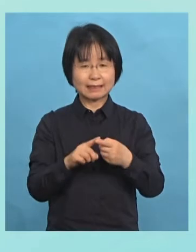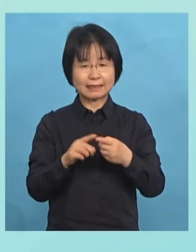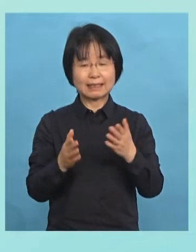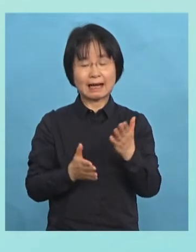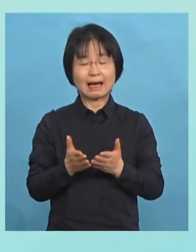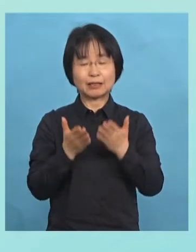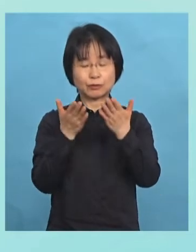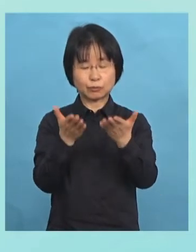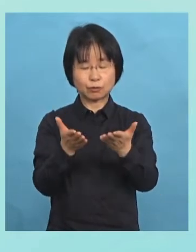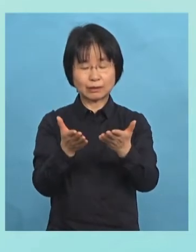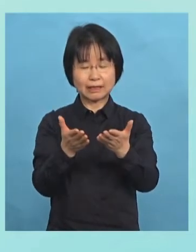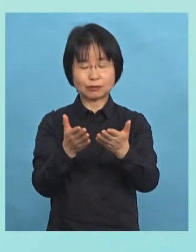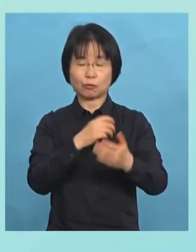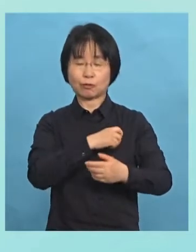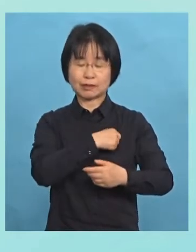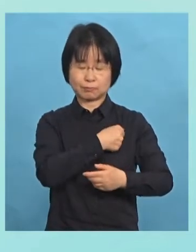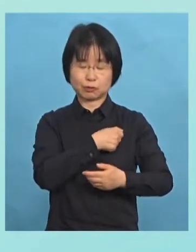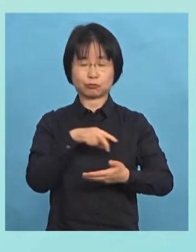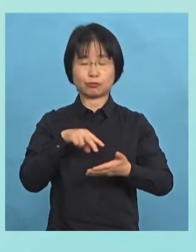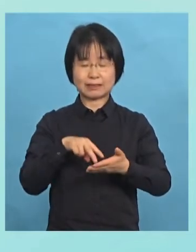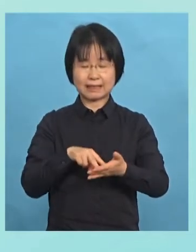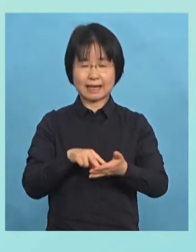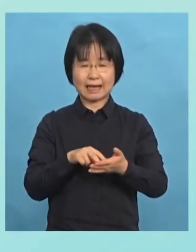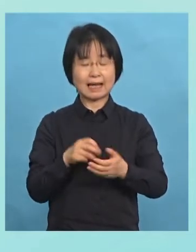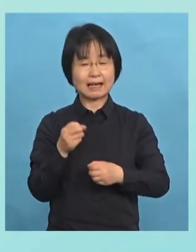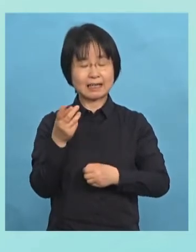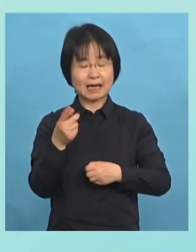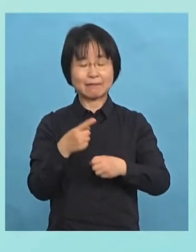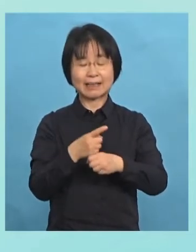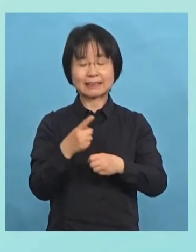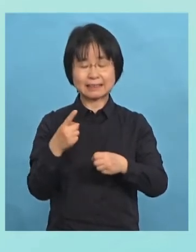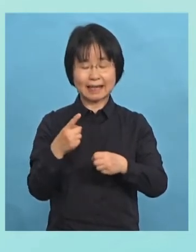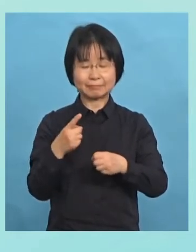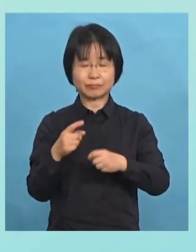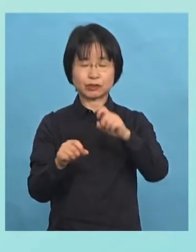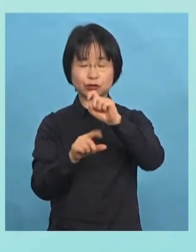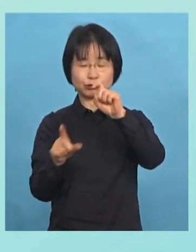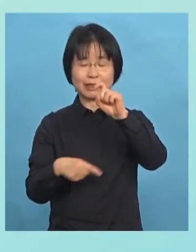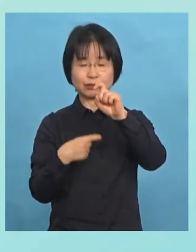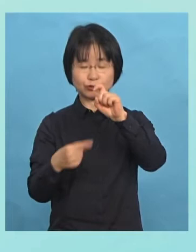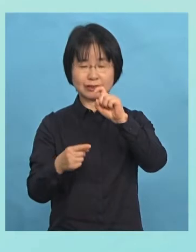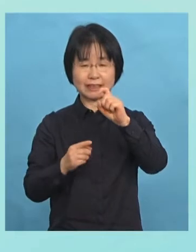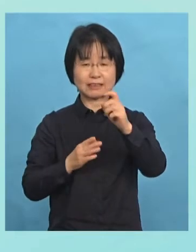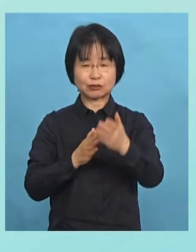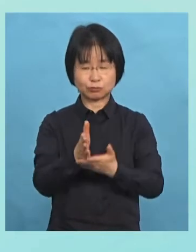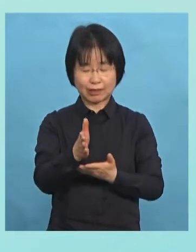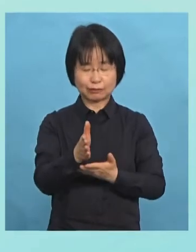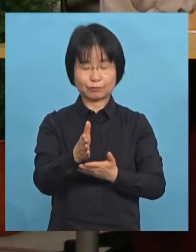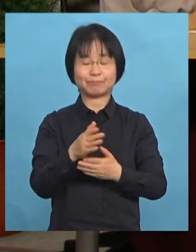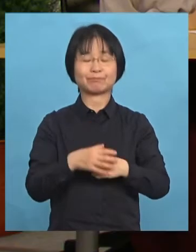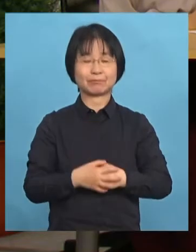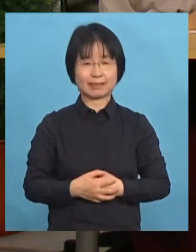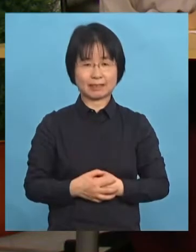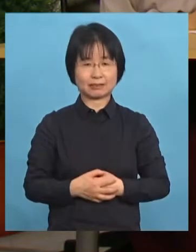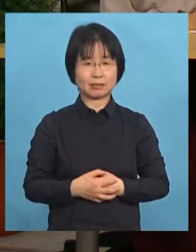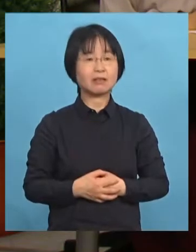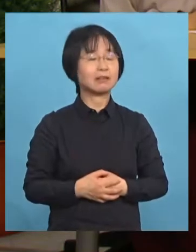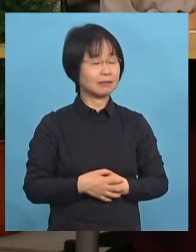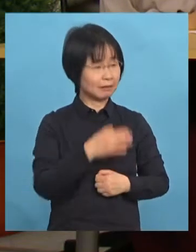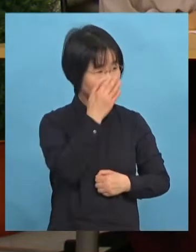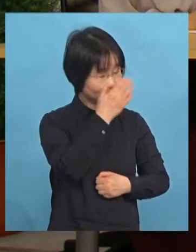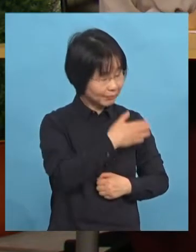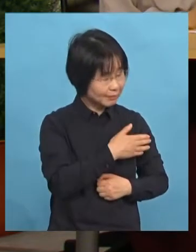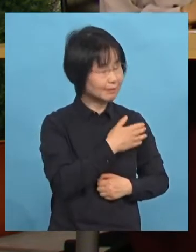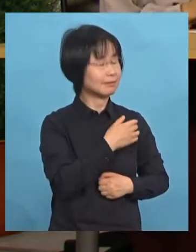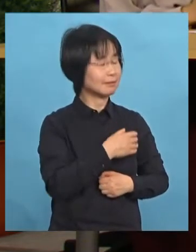務として令和元年10月1日に全面施行となったものです。 そのような条例が施行されてい